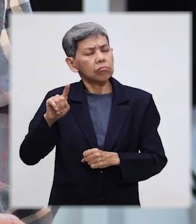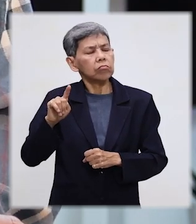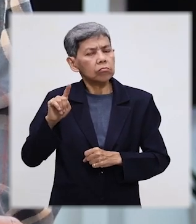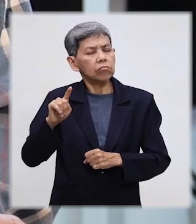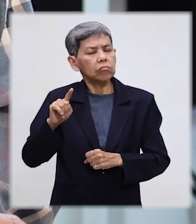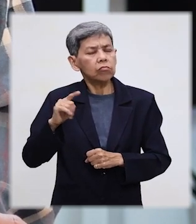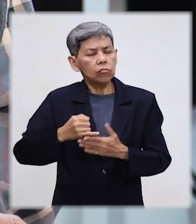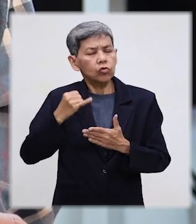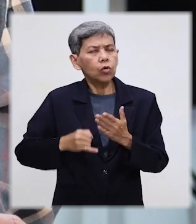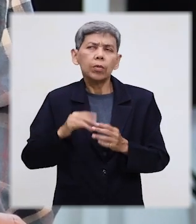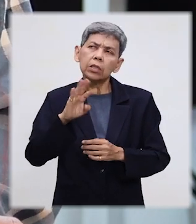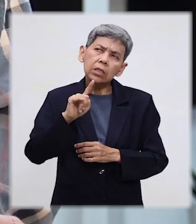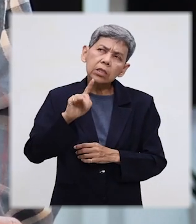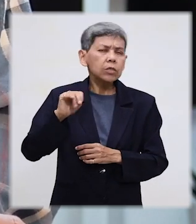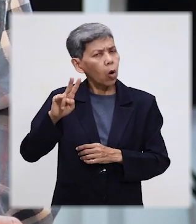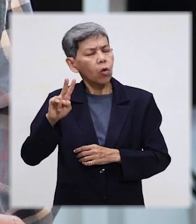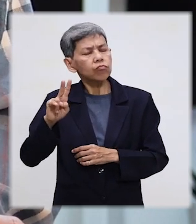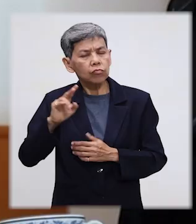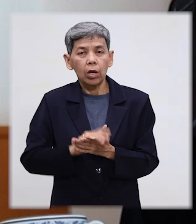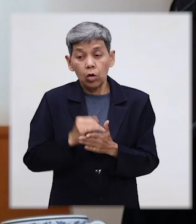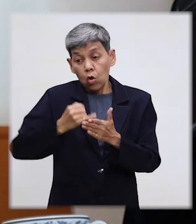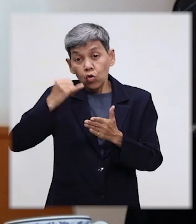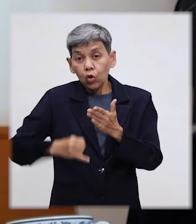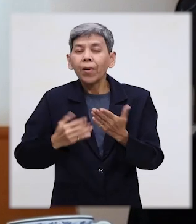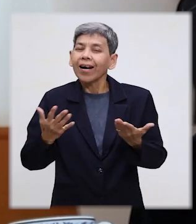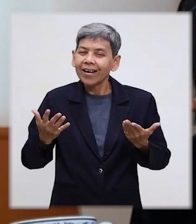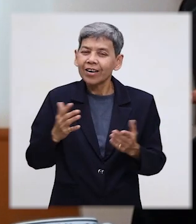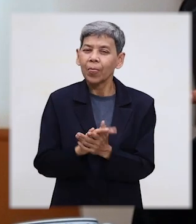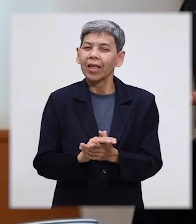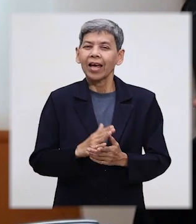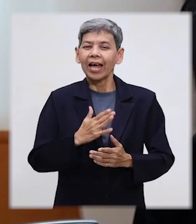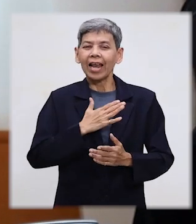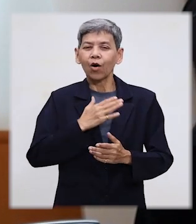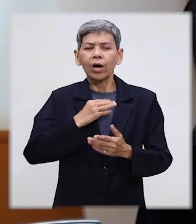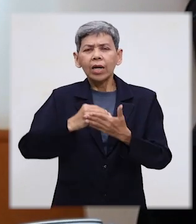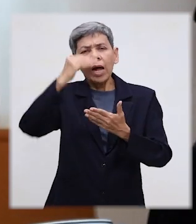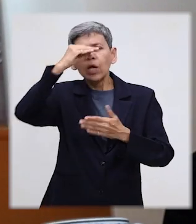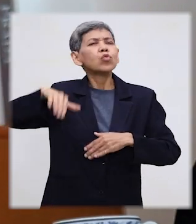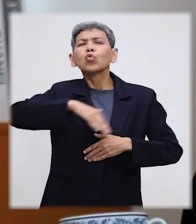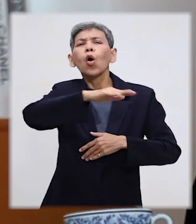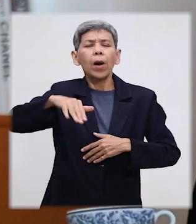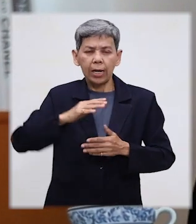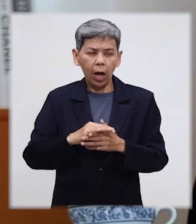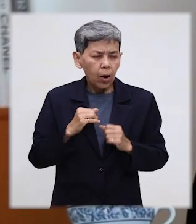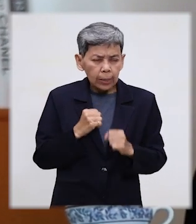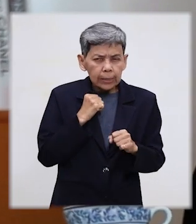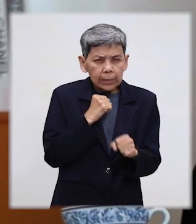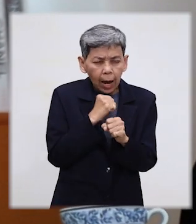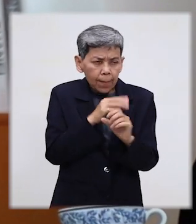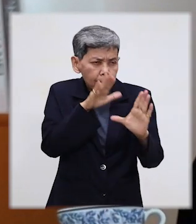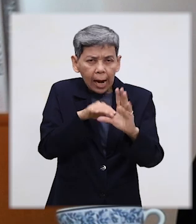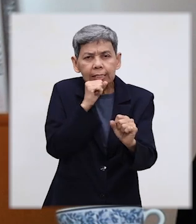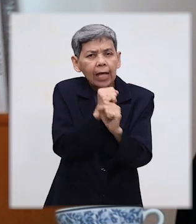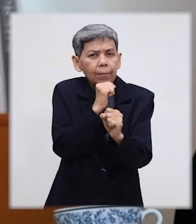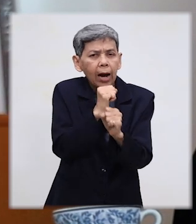ใช่ฮะจบปี41 42ประมาณนั้นแล้วก็จบมาก็เหมือนนักศึกษาทั่วไปในยุคนั้นนะครับก็พยายามหาง